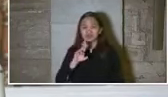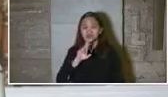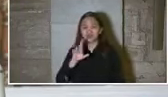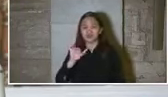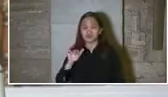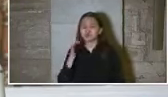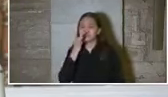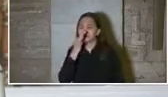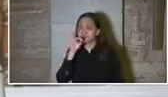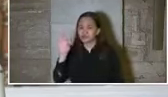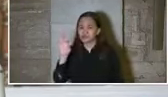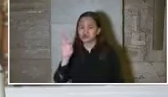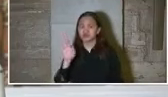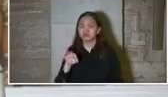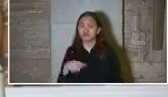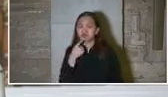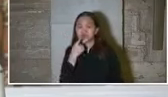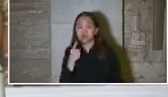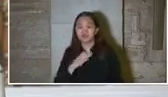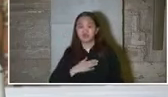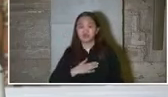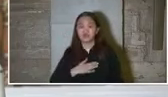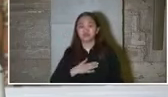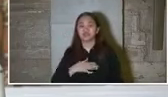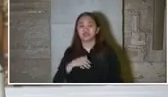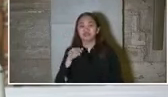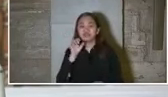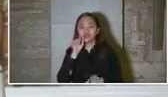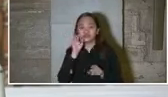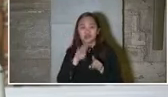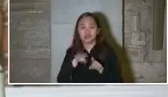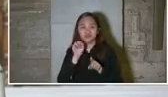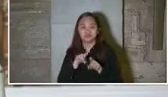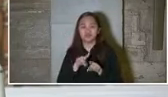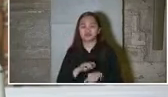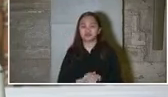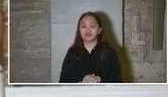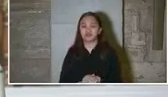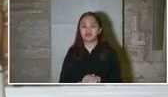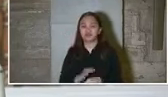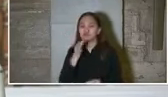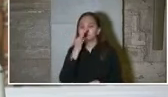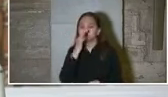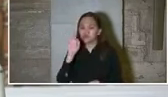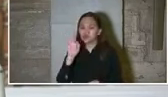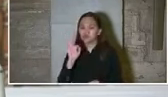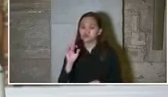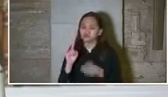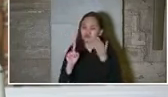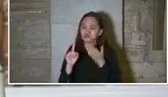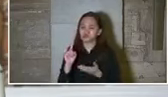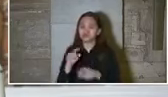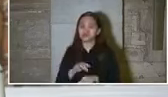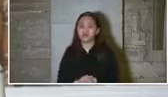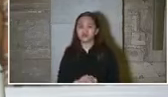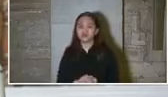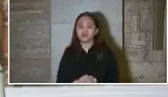Sabi ng isang kapatid ko, no? Paborito mo talaga 'yang isa na 'yan, no? But my mother answered,